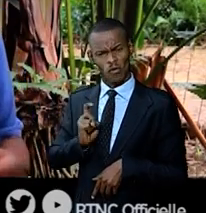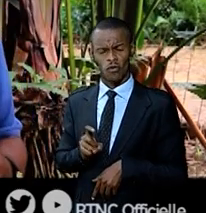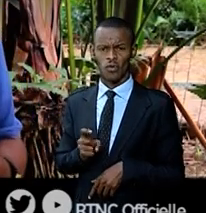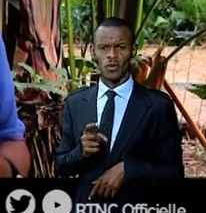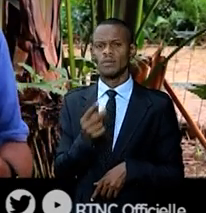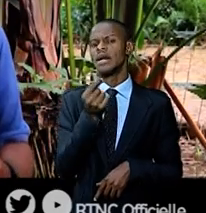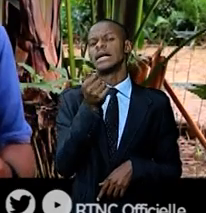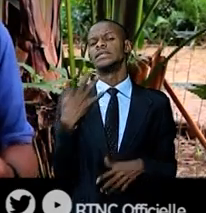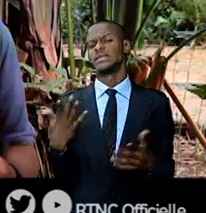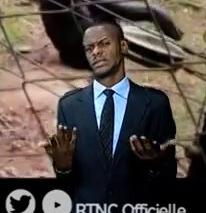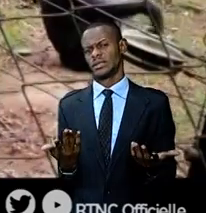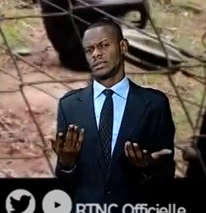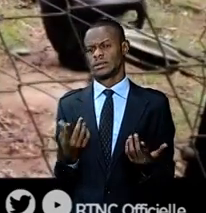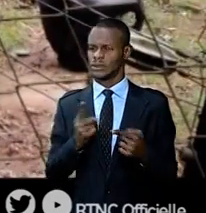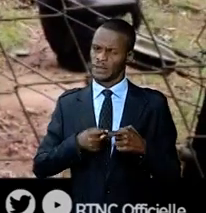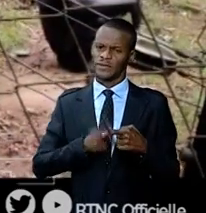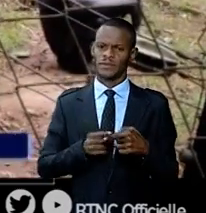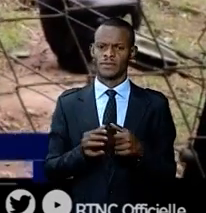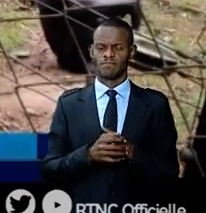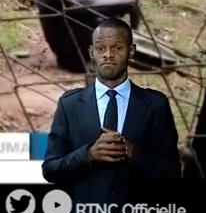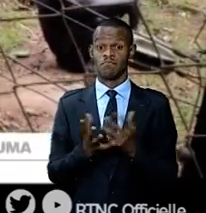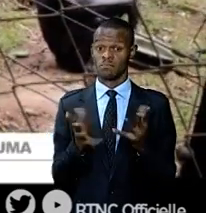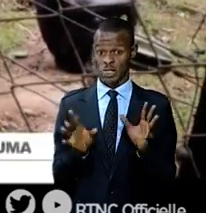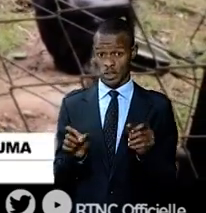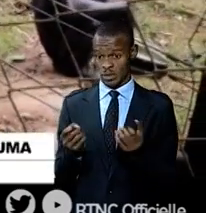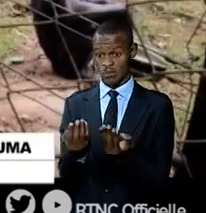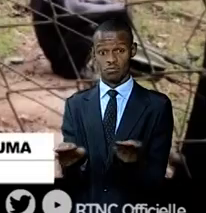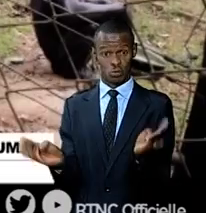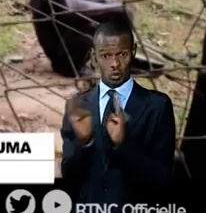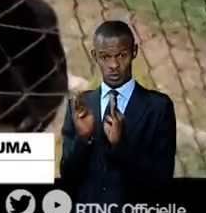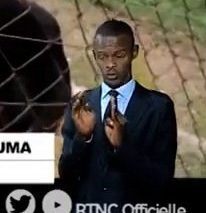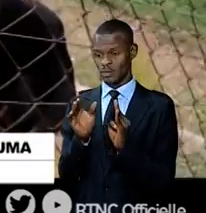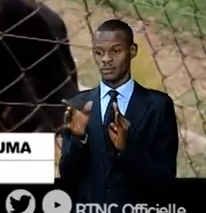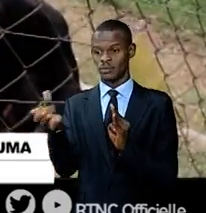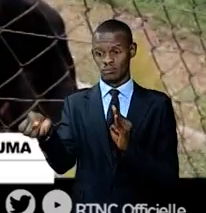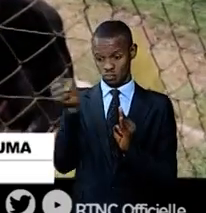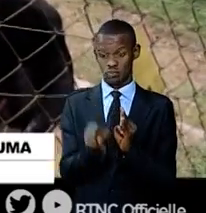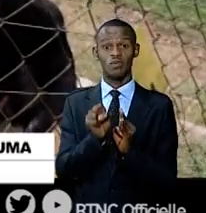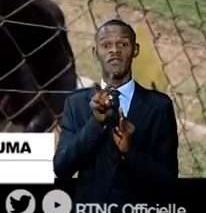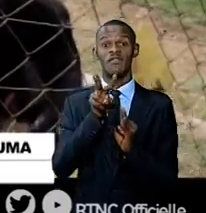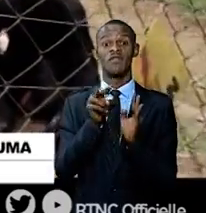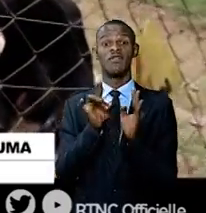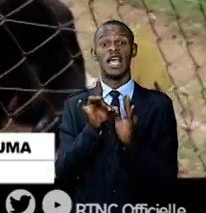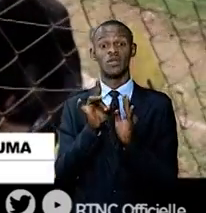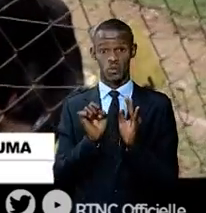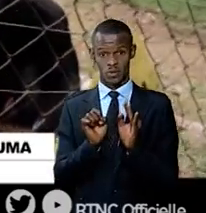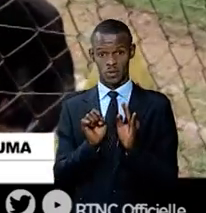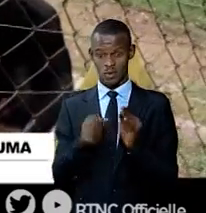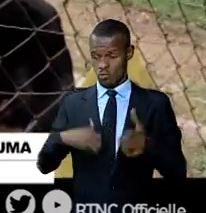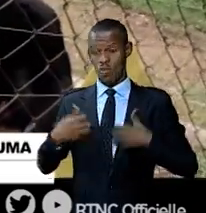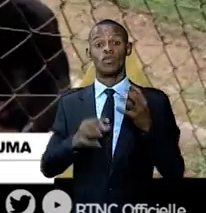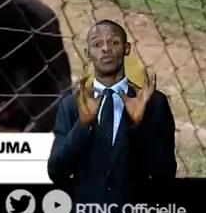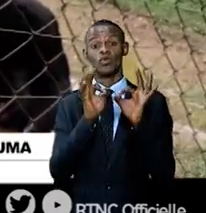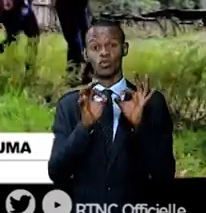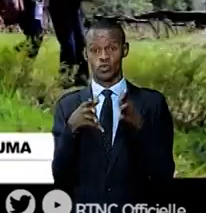ça nous demande un peu d'argent. Déjà, le centre a réinséré 28 bonobos avec le concours du ministère de l'Environnement et